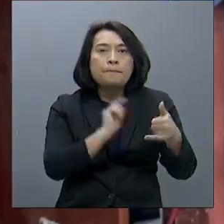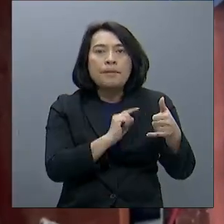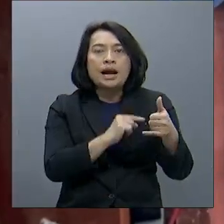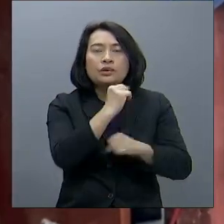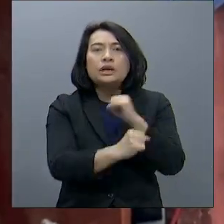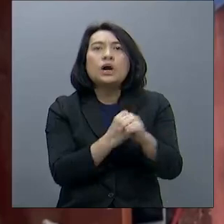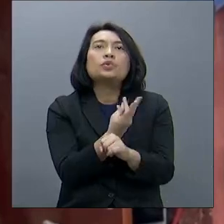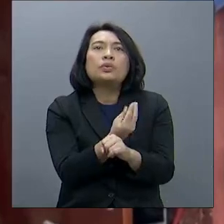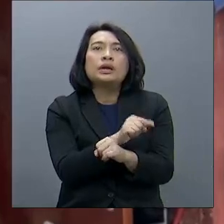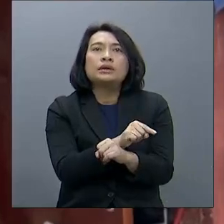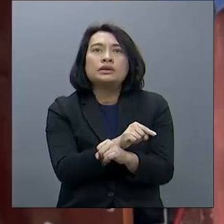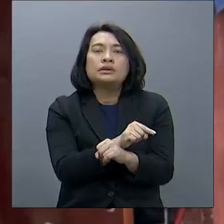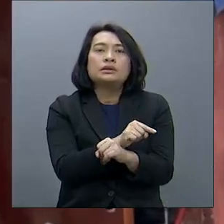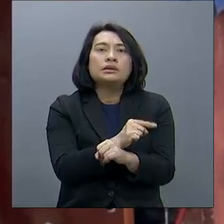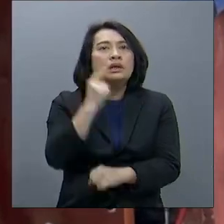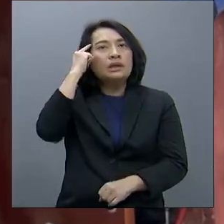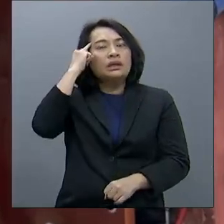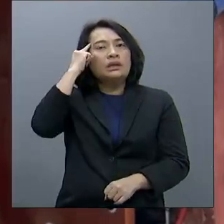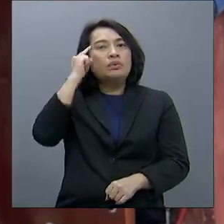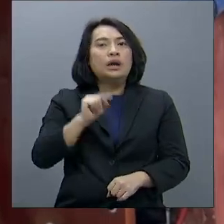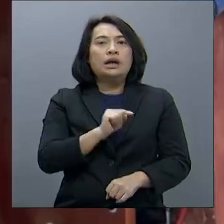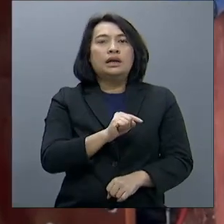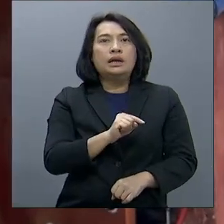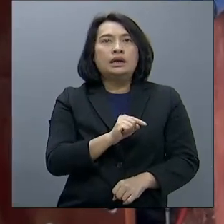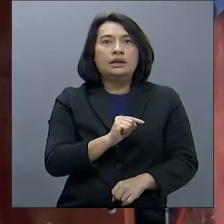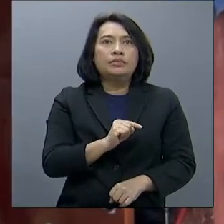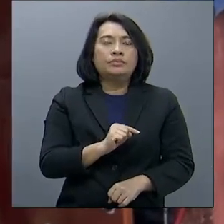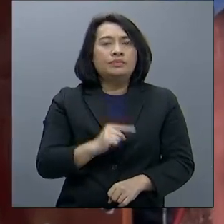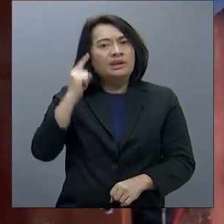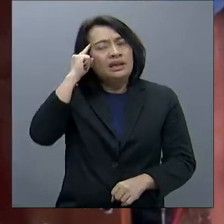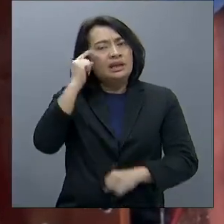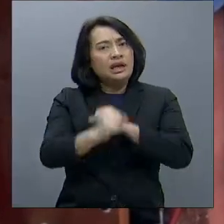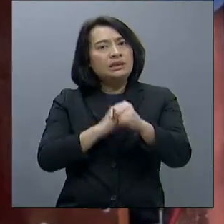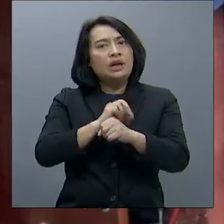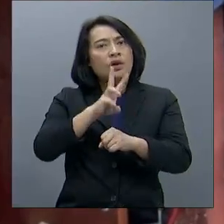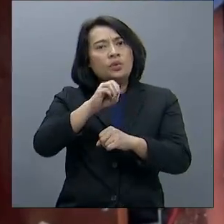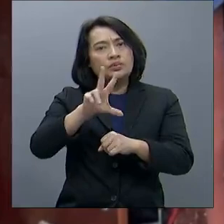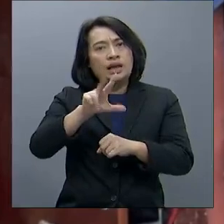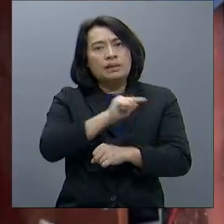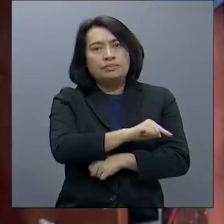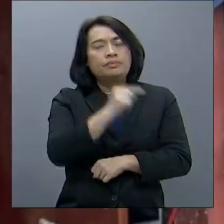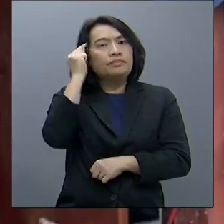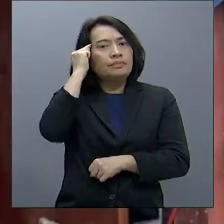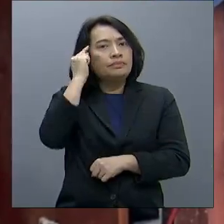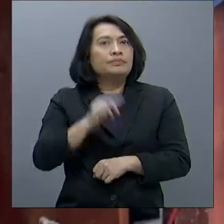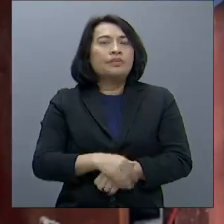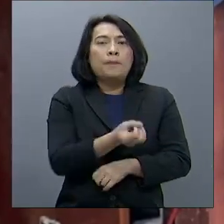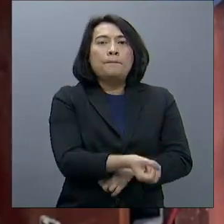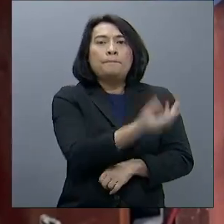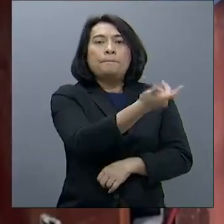าไหร่ น่าตอนนี้น่าหกสามแล้วล่ะ ก็คืออายุมากกว่าม